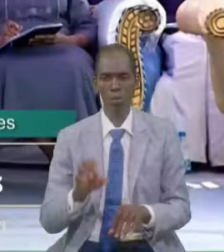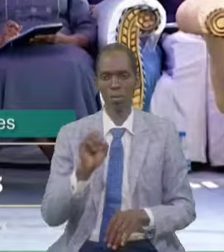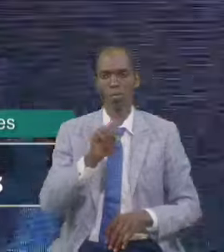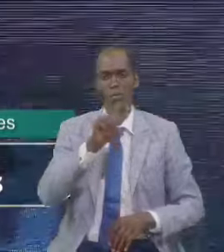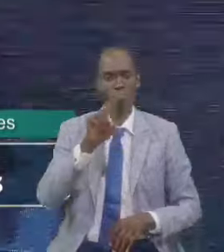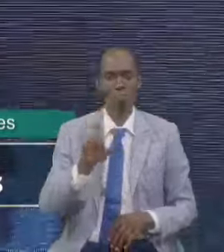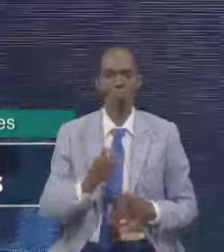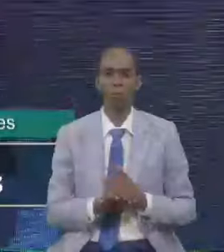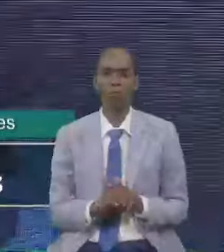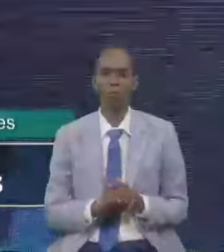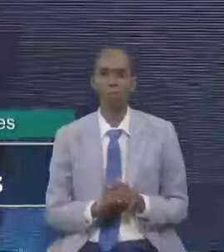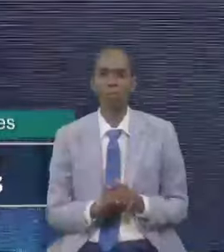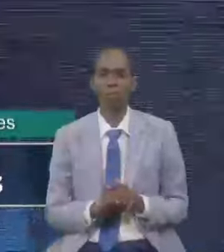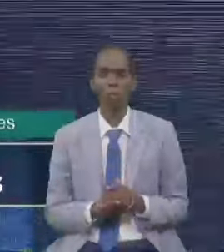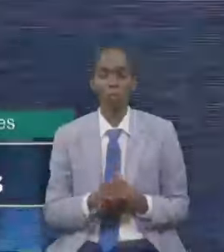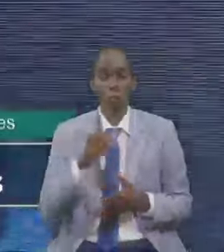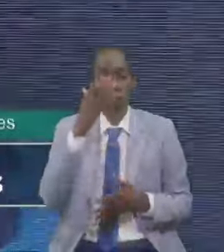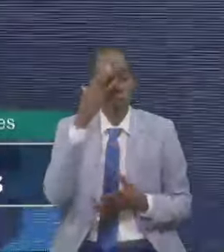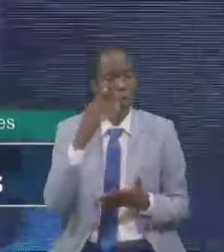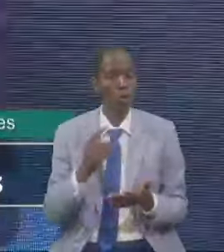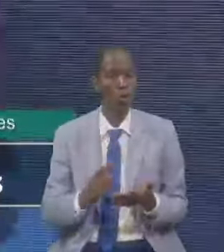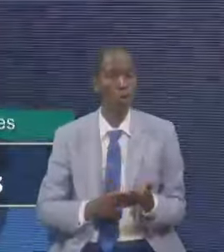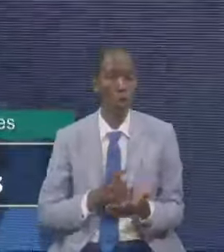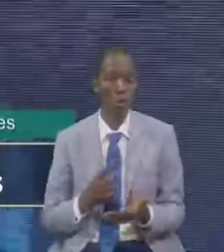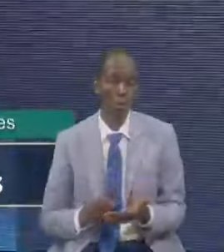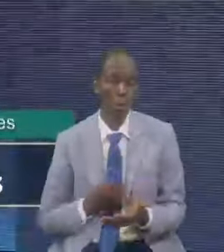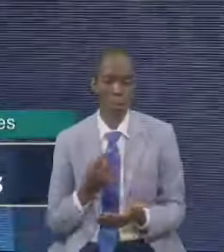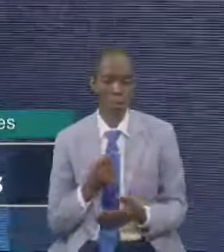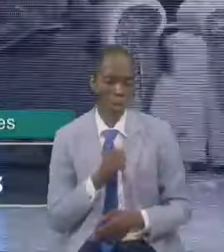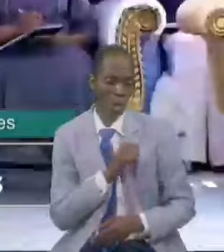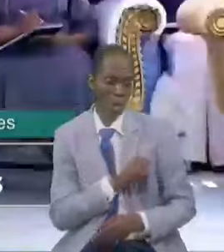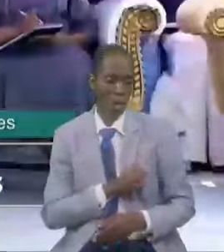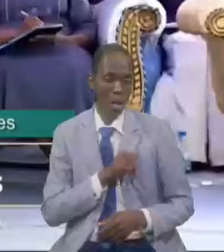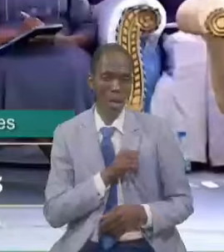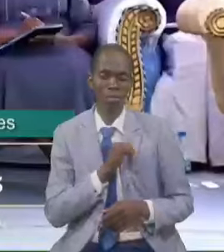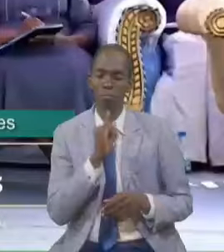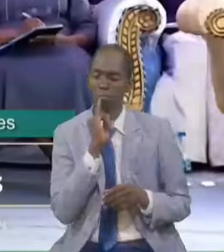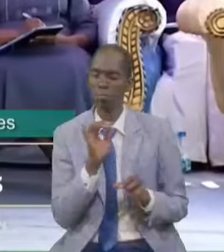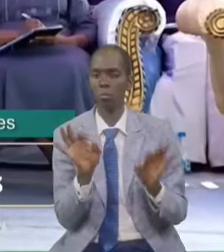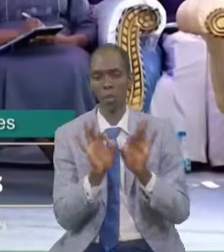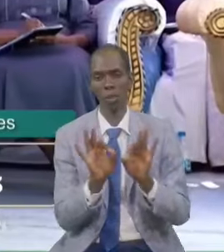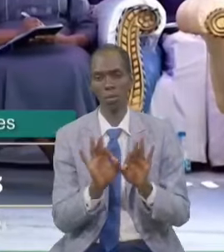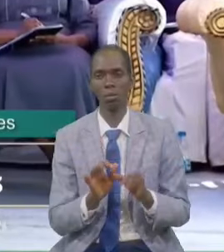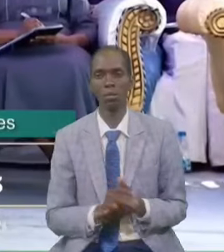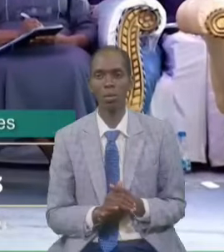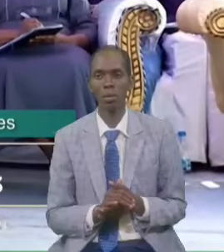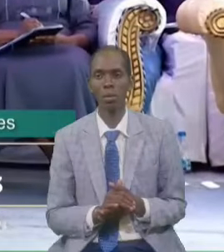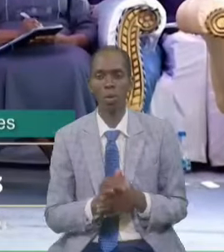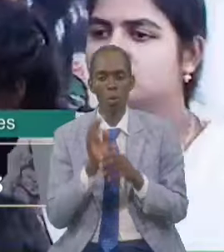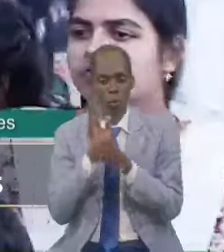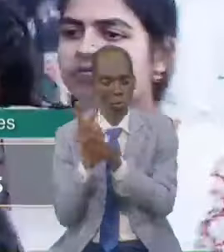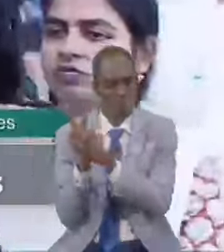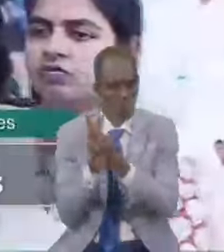రావాలి. And you know sometimes కొన్నిసార్లు మీకు తెలుసా attitudes matter. వైఖరి ప్రాముఖ్యం. You have to watch your attitude. మీ